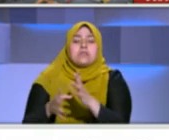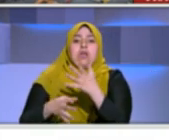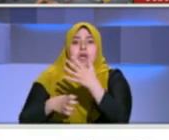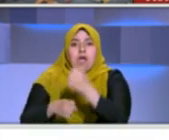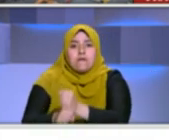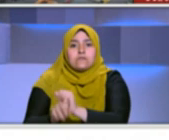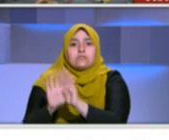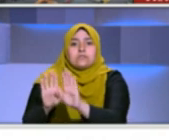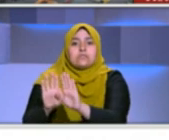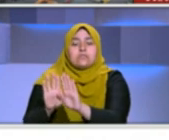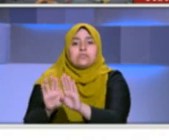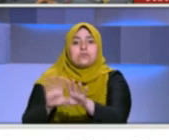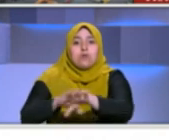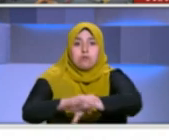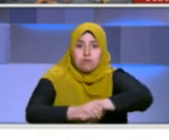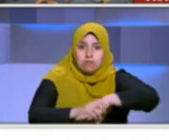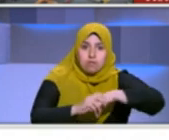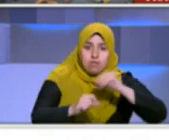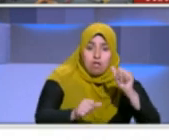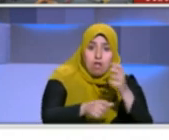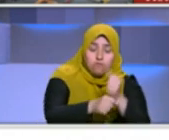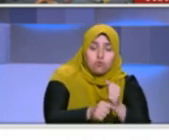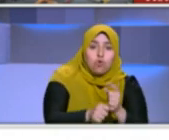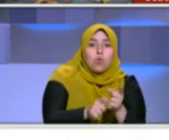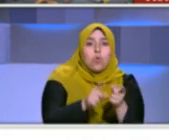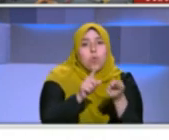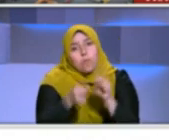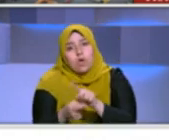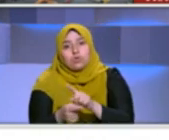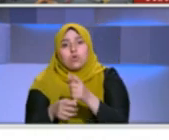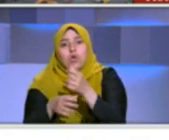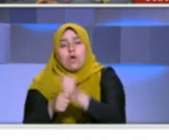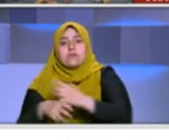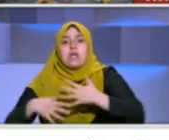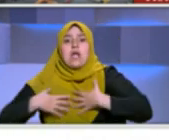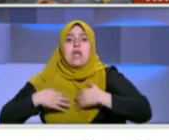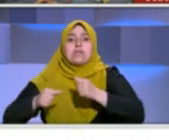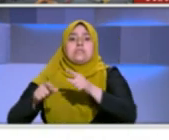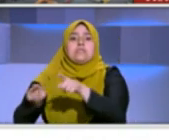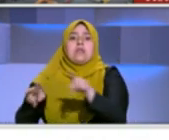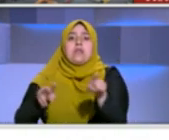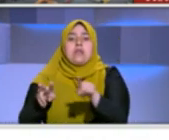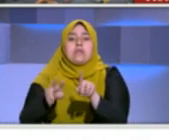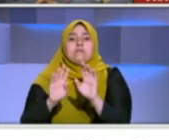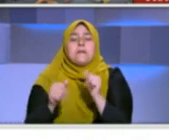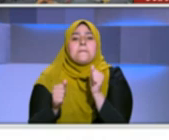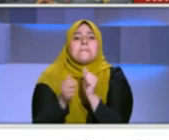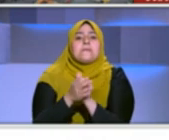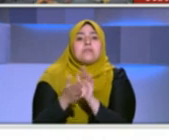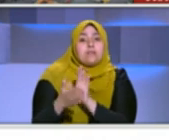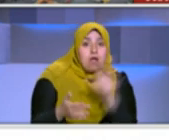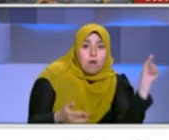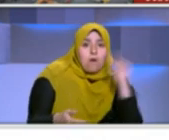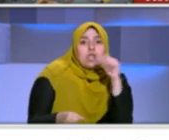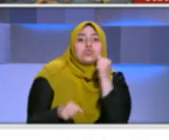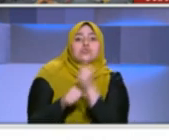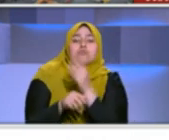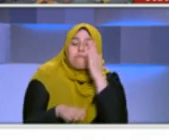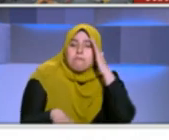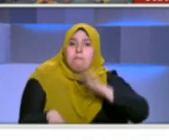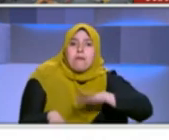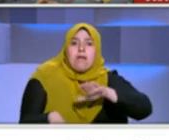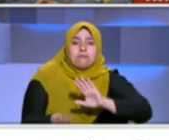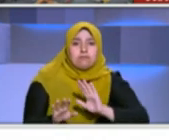حتى يحافظ على الانتاج من ناحيه، ومن ناحيه اخرى يحافظ على صحه هؤلاء العمال وعلى صحه اسرهم، كيف تعلق على هذه